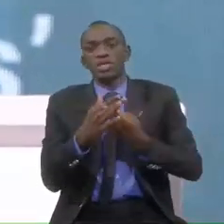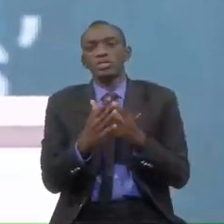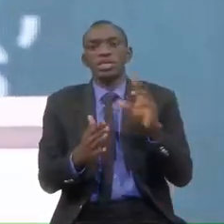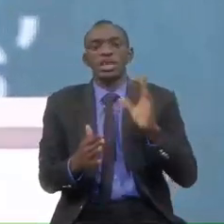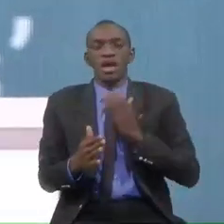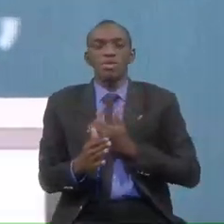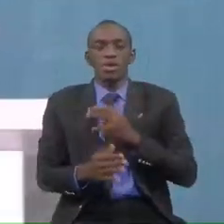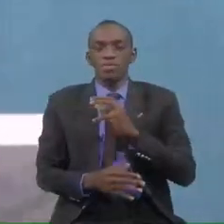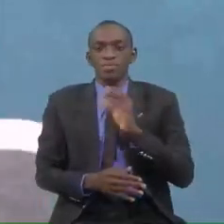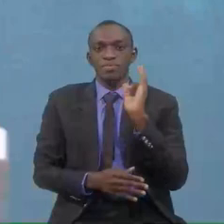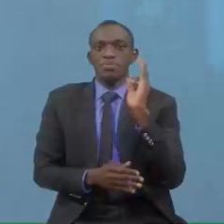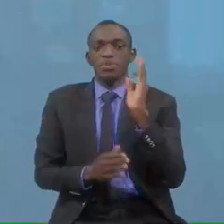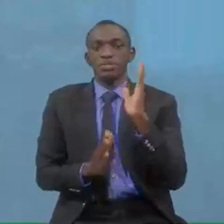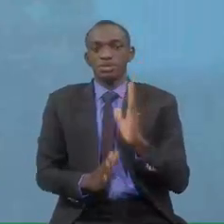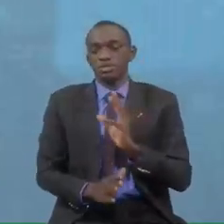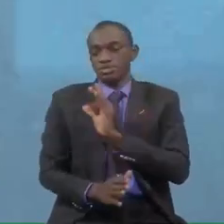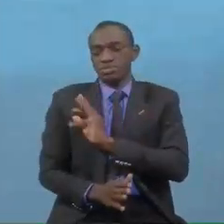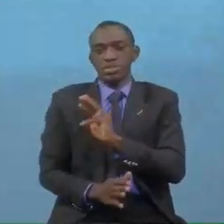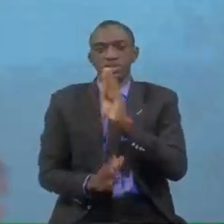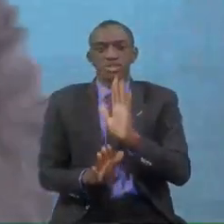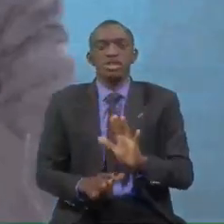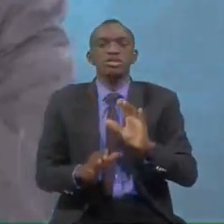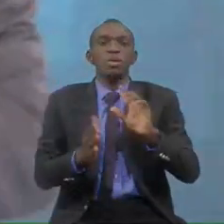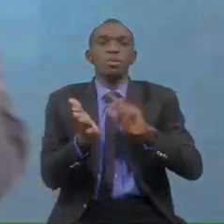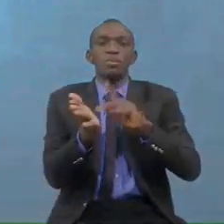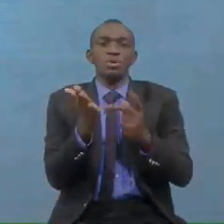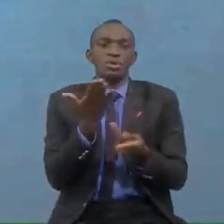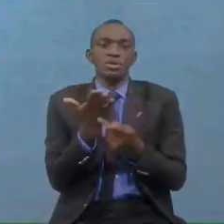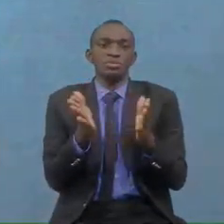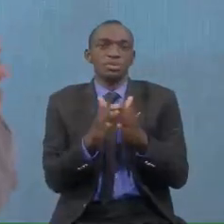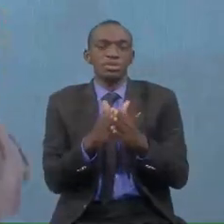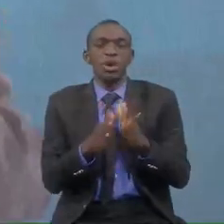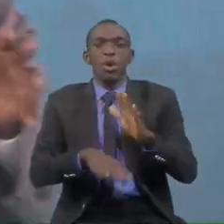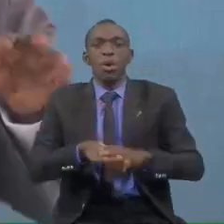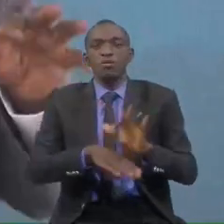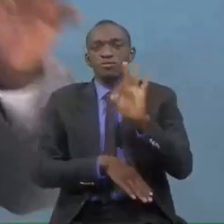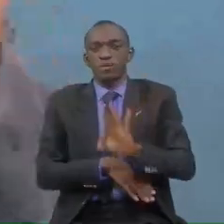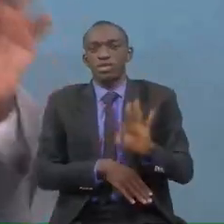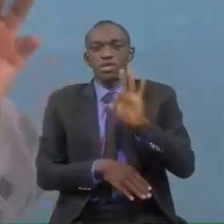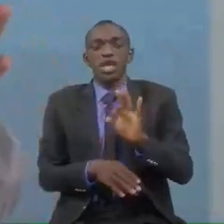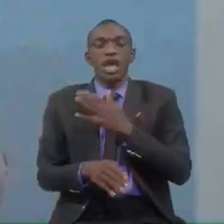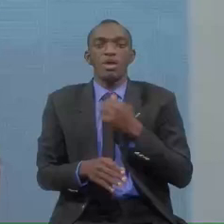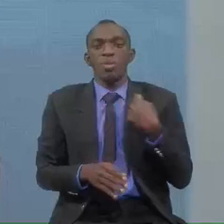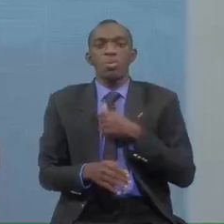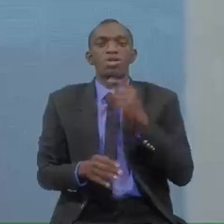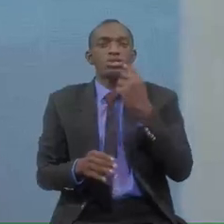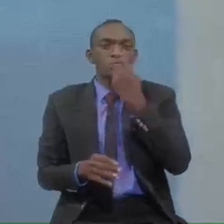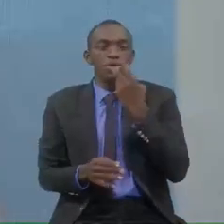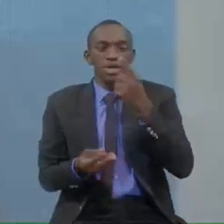Nous avons commencé notre conférence des ministres le vendredi. Nous avons parlé